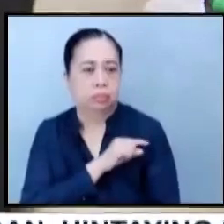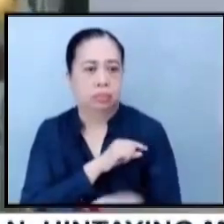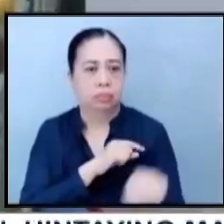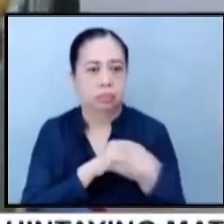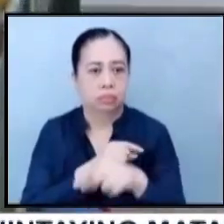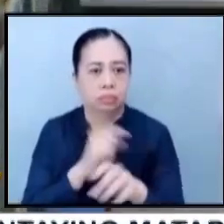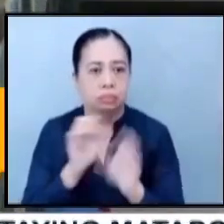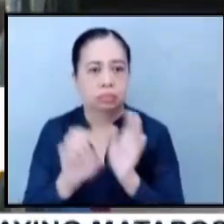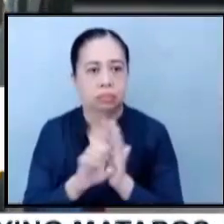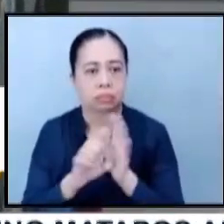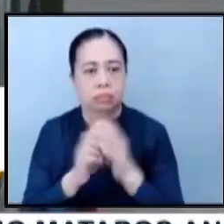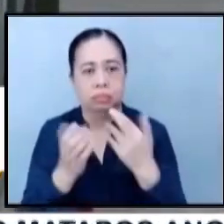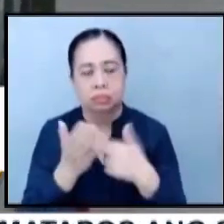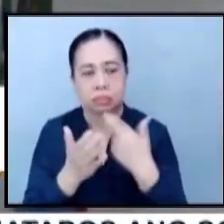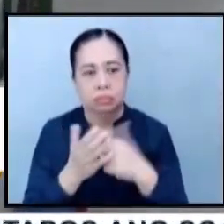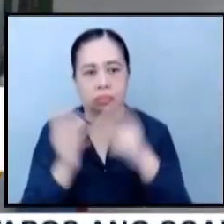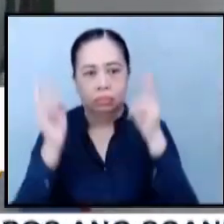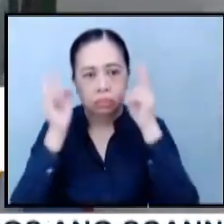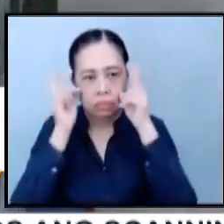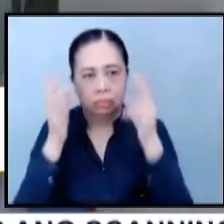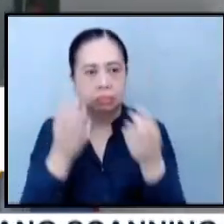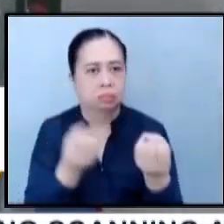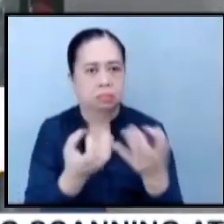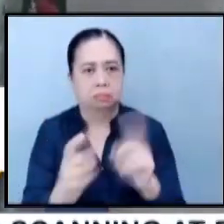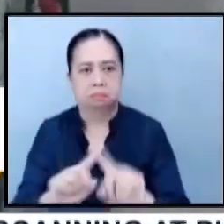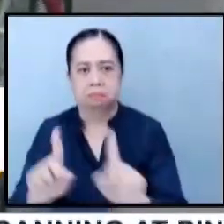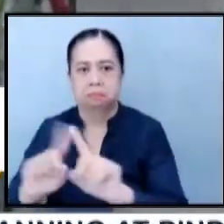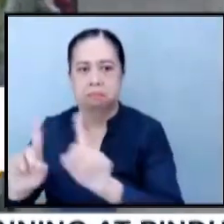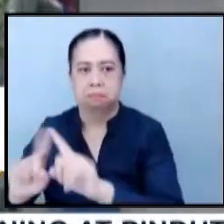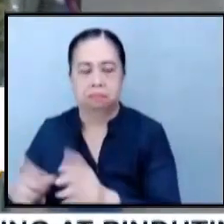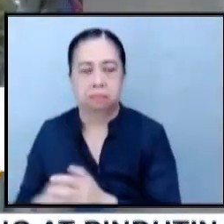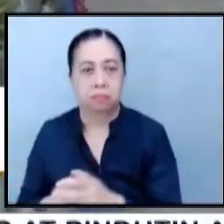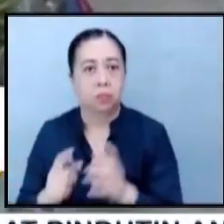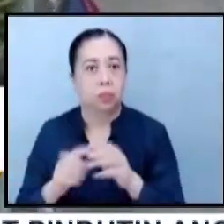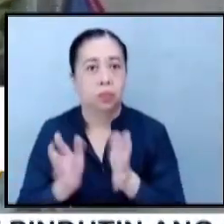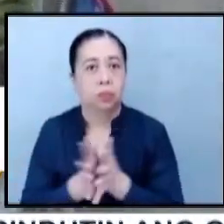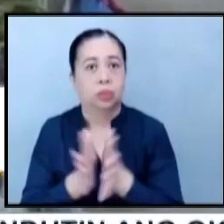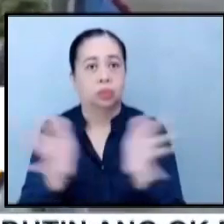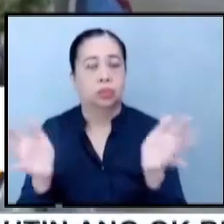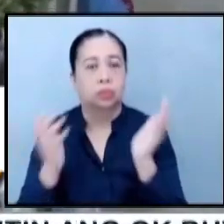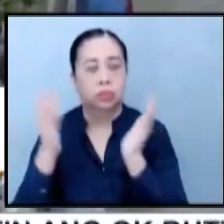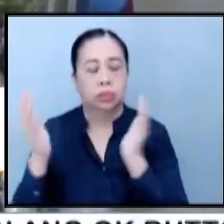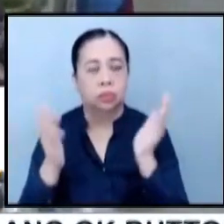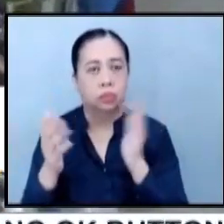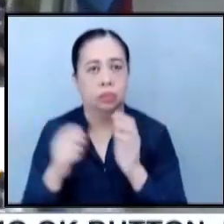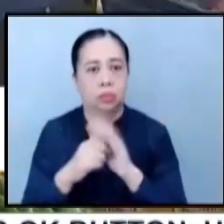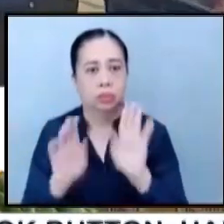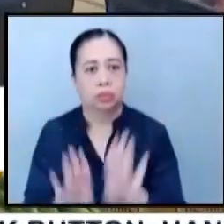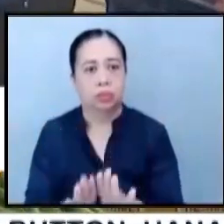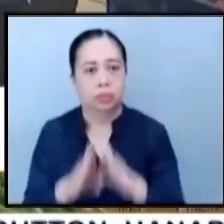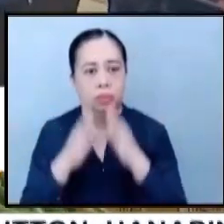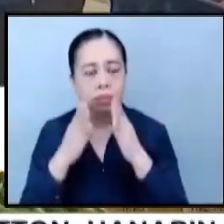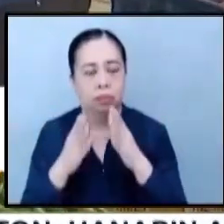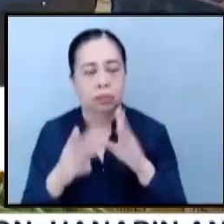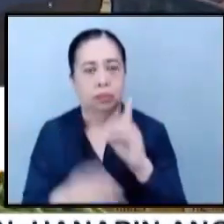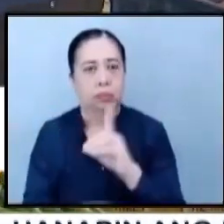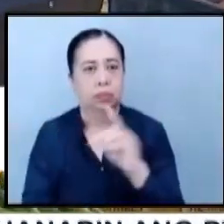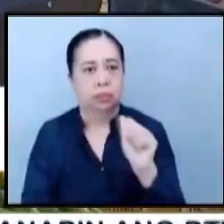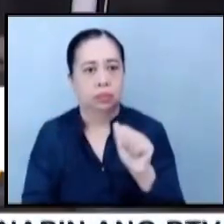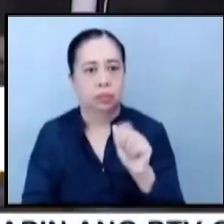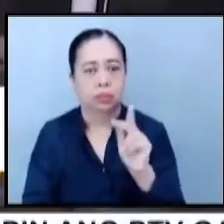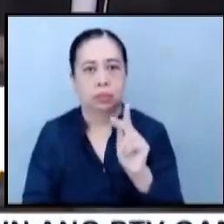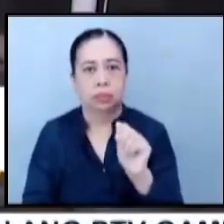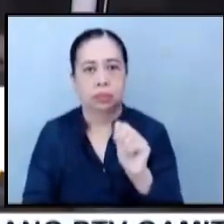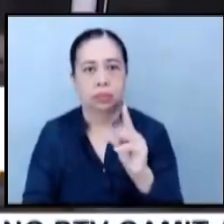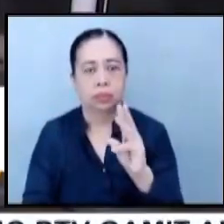ng bigas, gulay at marami pang iba. Para mapalawak pa ang serbisyo, magbubukas ang Agriculture Department ng Kadiwa